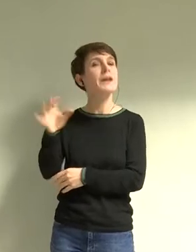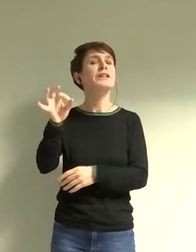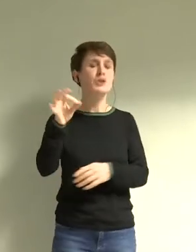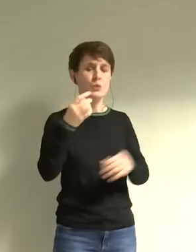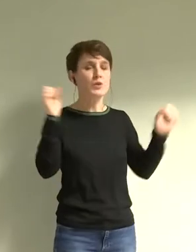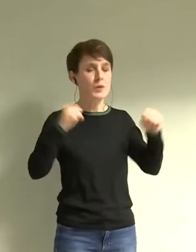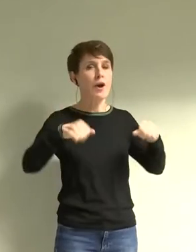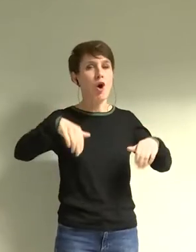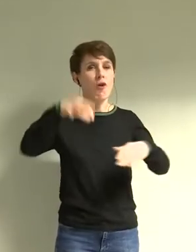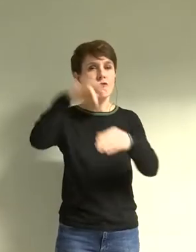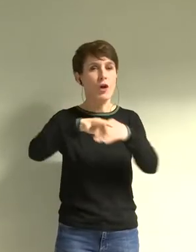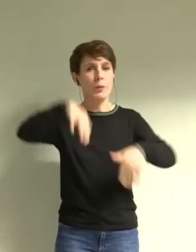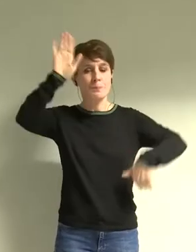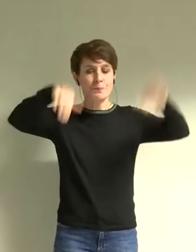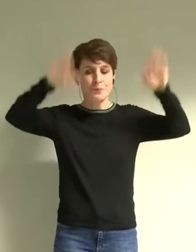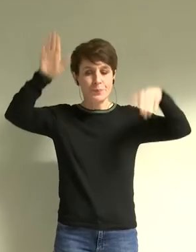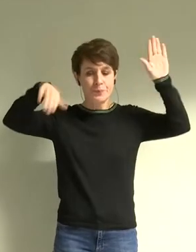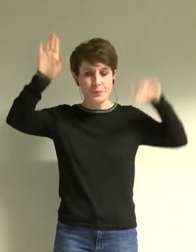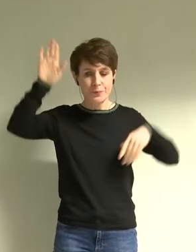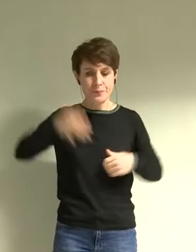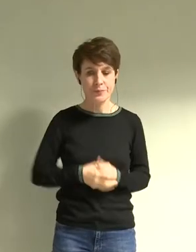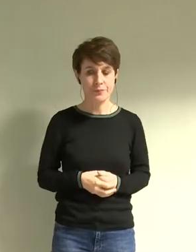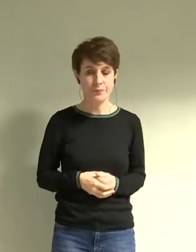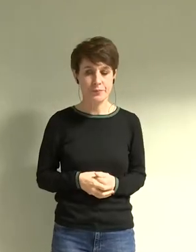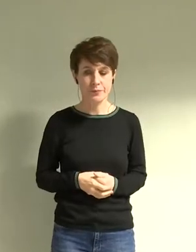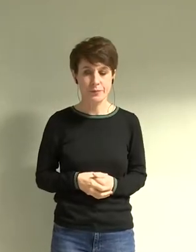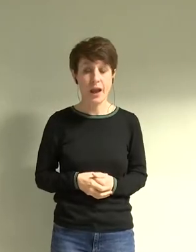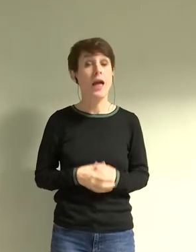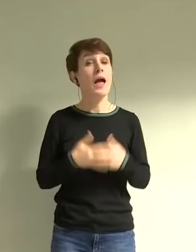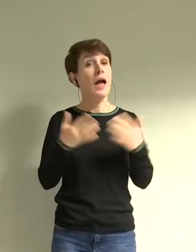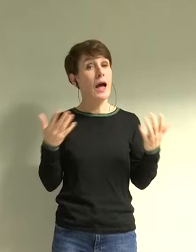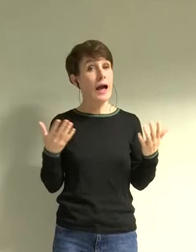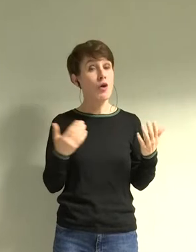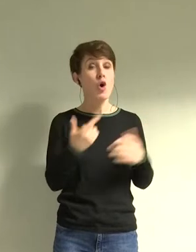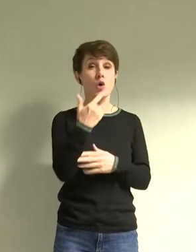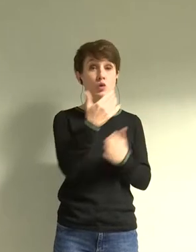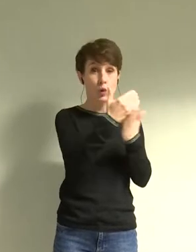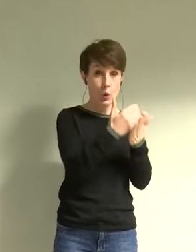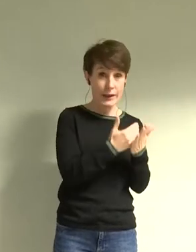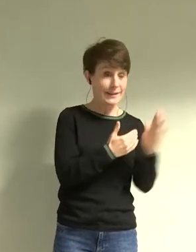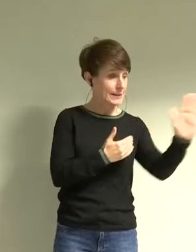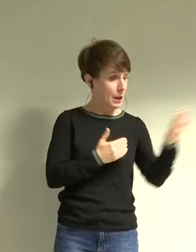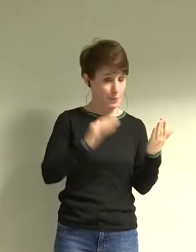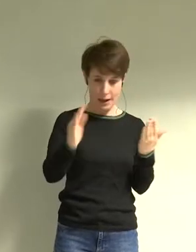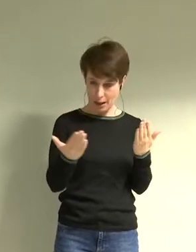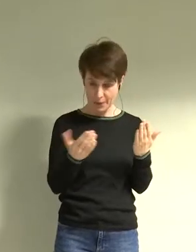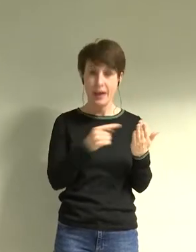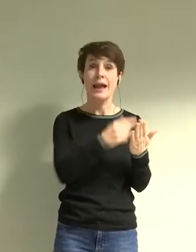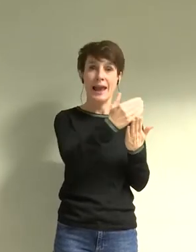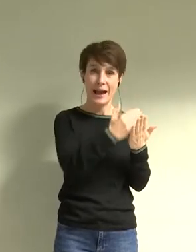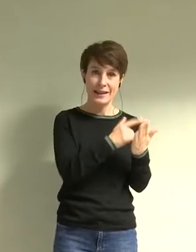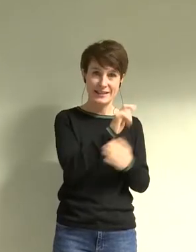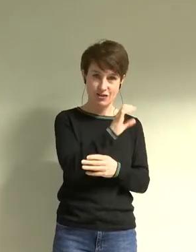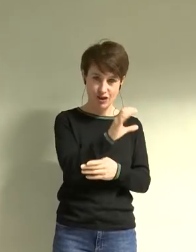merci alors nous avons reçu deux listes qui ont été déposés d'alice tchèque avec monsieur